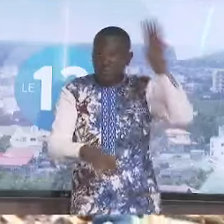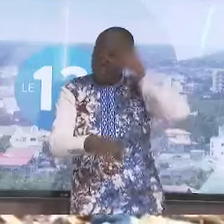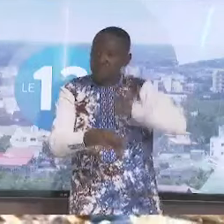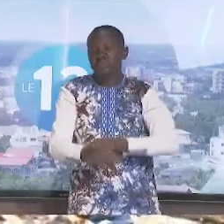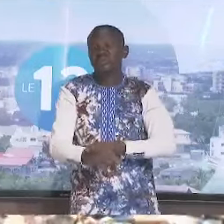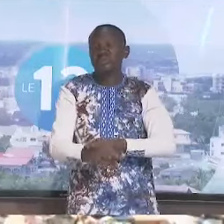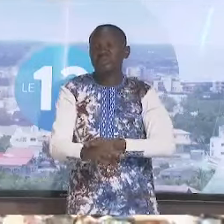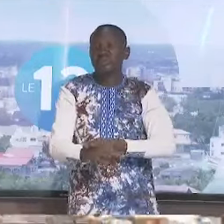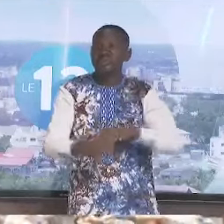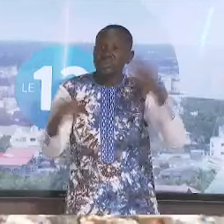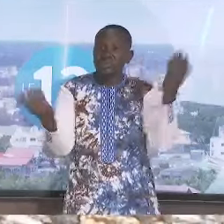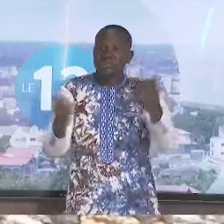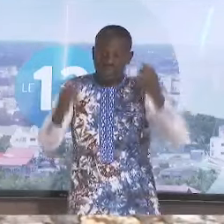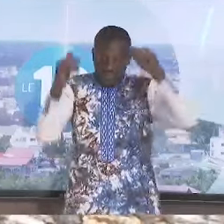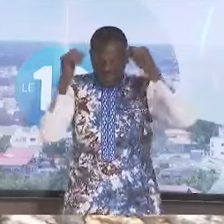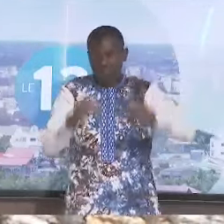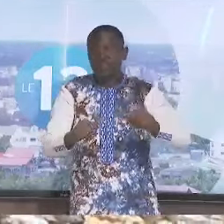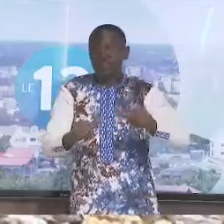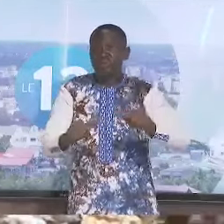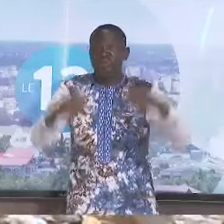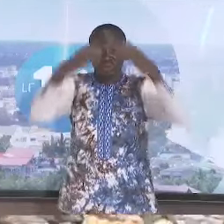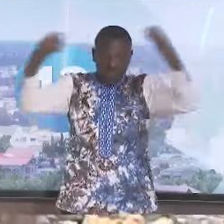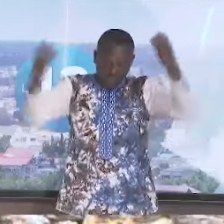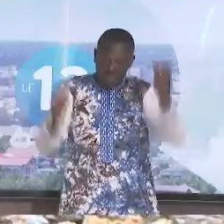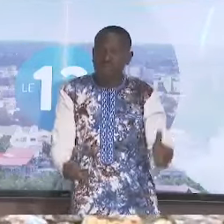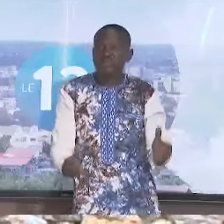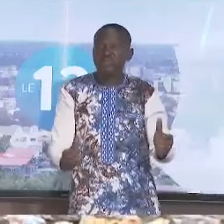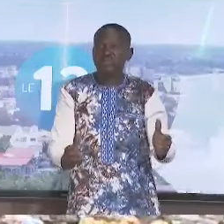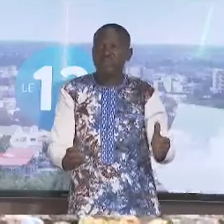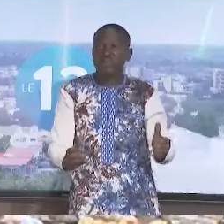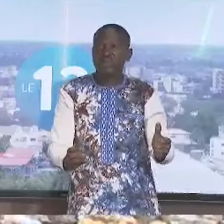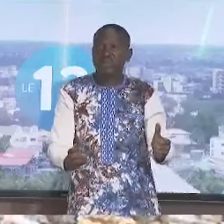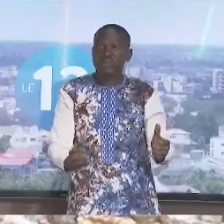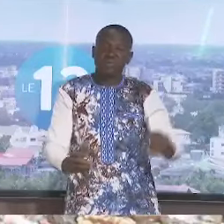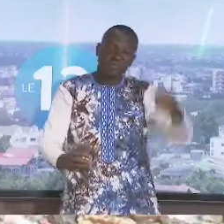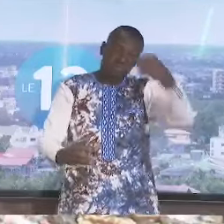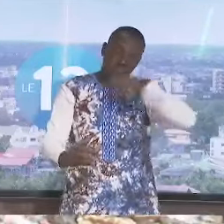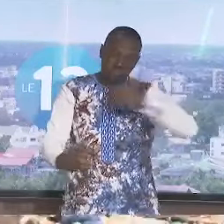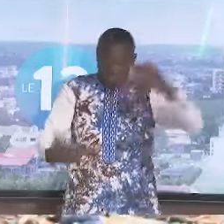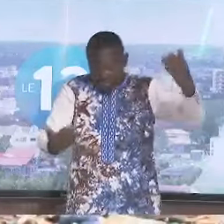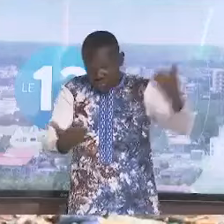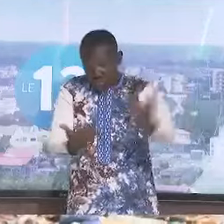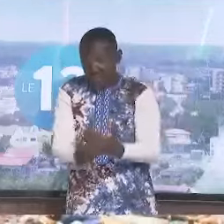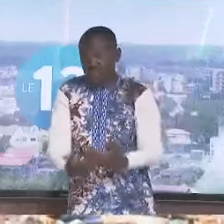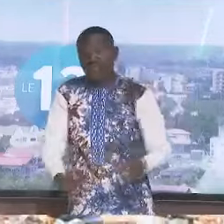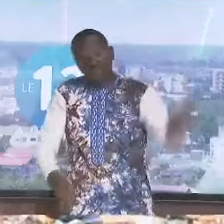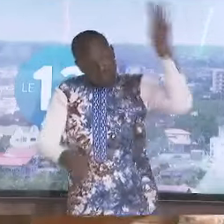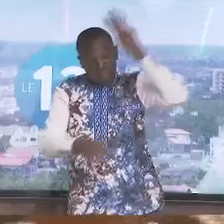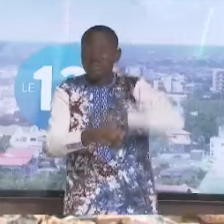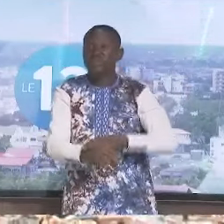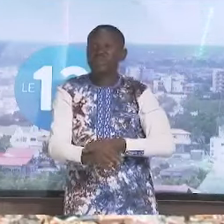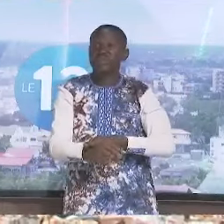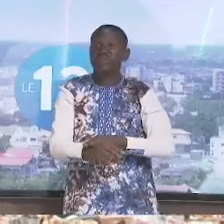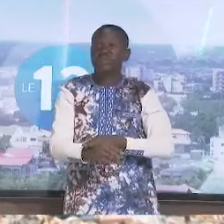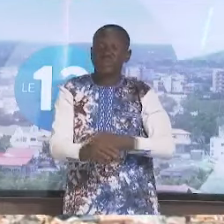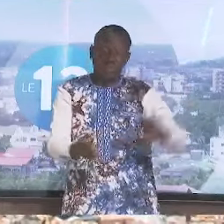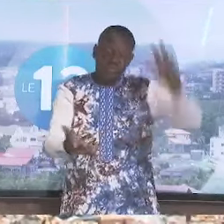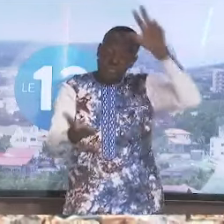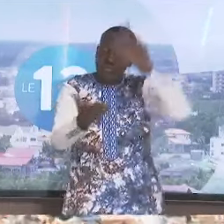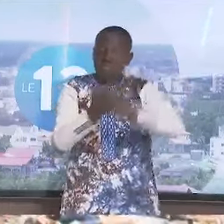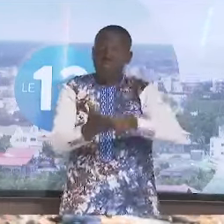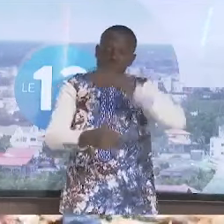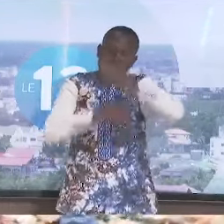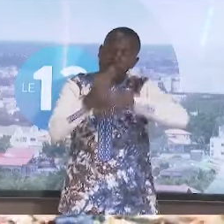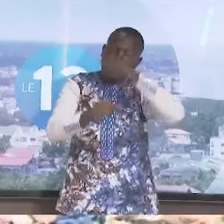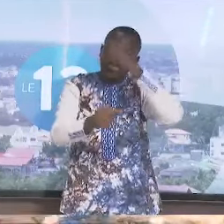là, ça se peut qu'ils vont ramener les bacs et que chez moi-même, je vais essayer de ramasser ça pour mettre. Au niveau des contrats annuels,